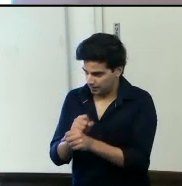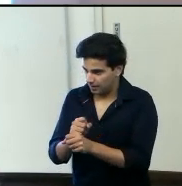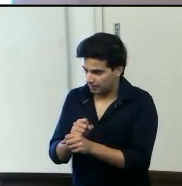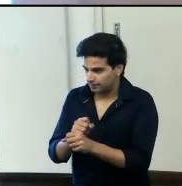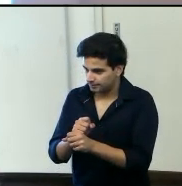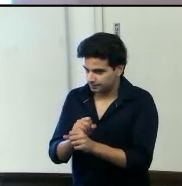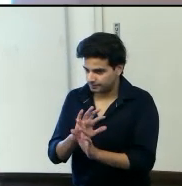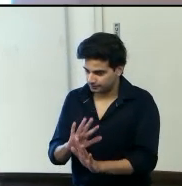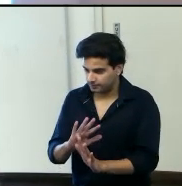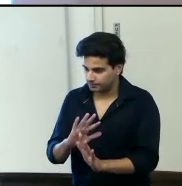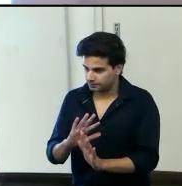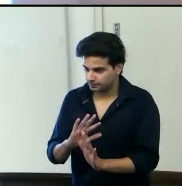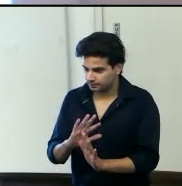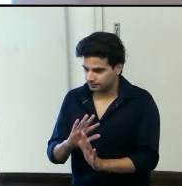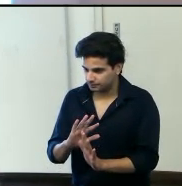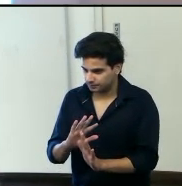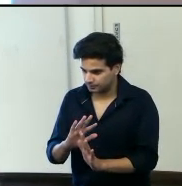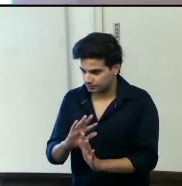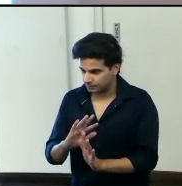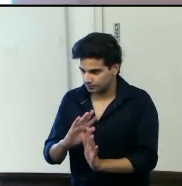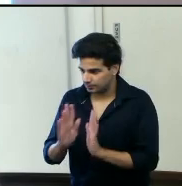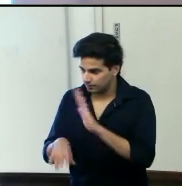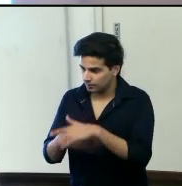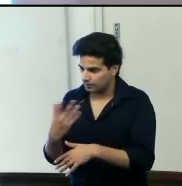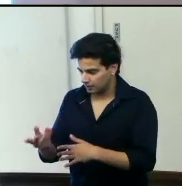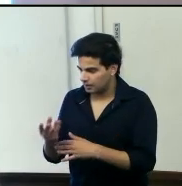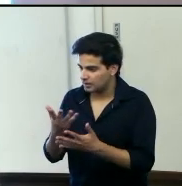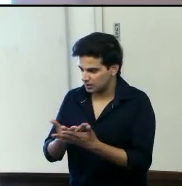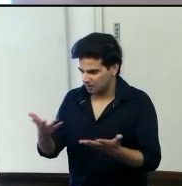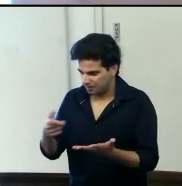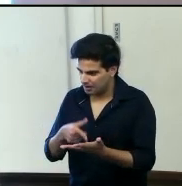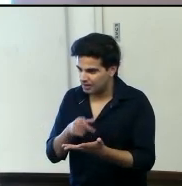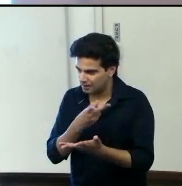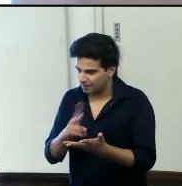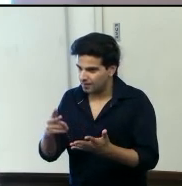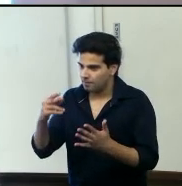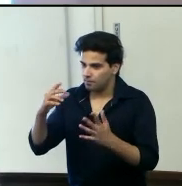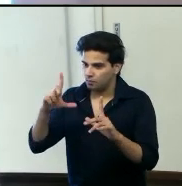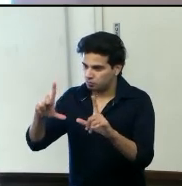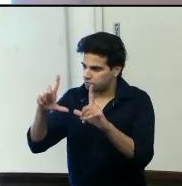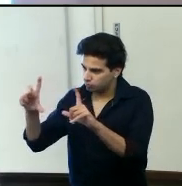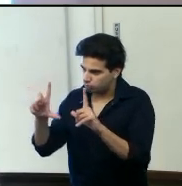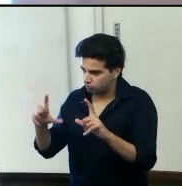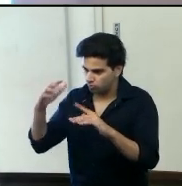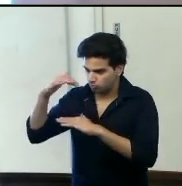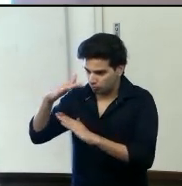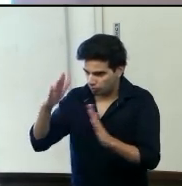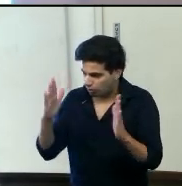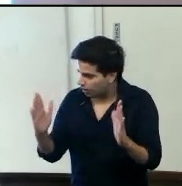ಅದಾದಮೇಲೆ ಈ ಆಬ್ಜೆಕ್ಟ್ಸ್ ಎಲ್ಲ ತೊಗೊಂಬಂದು ಅಂಟಿಸೋದಕ್ಕೆ ಕೊಲಾಜ್ ಥರದ್ದೊಂದು ಇದನ್ನು ಶುರು ಮಾಡಿದ್ದೆ.